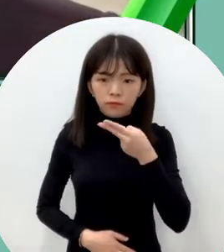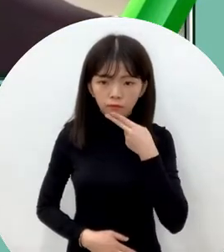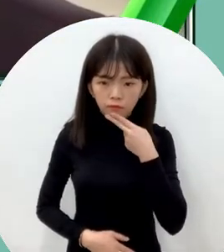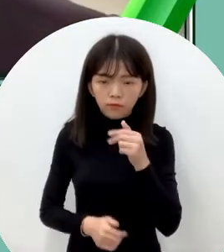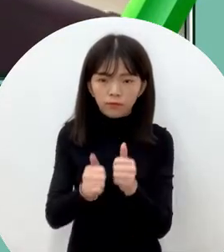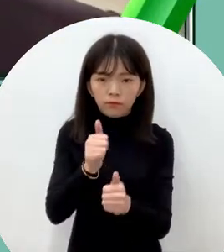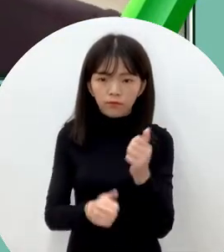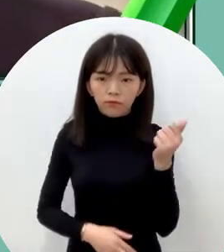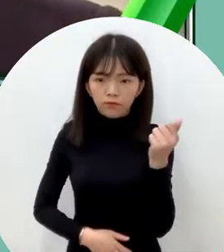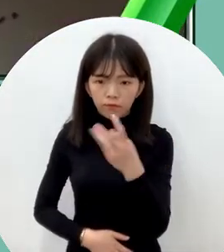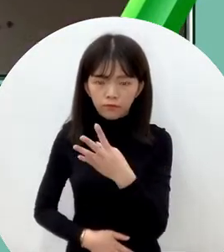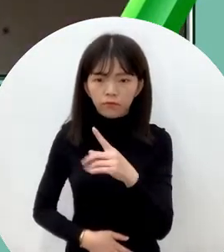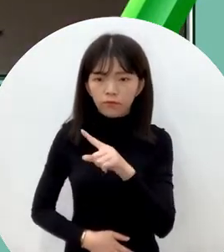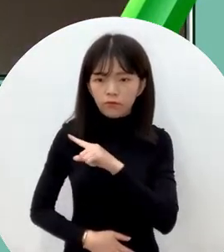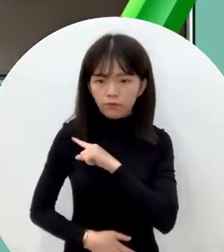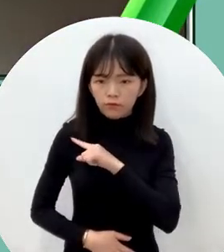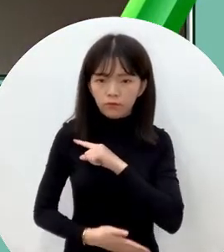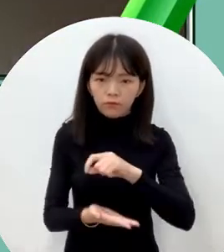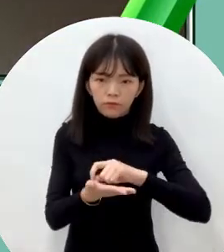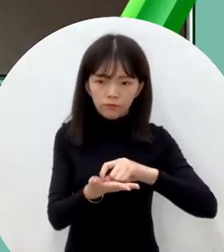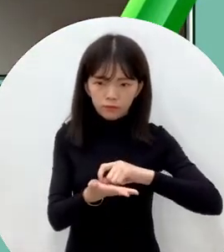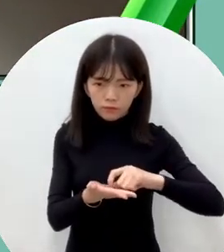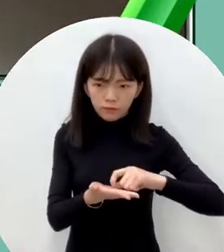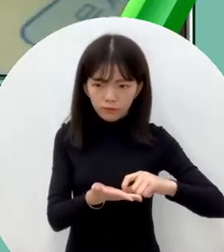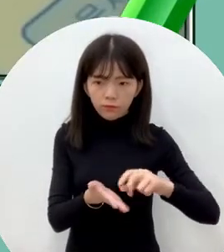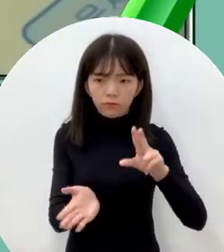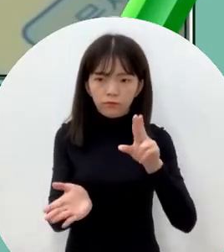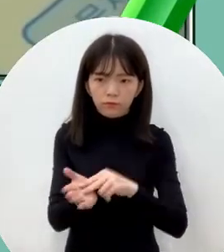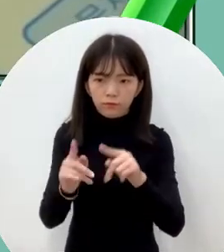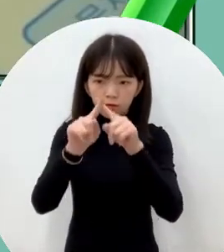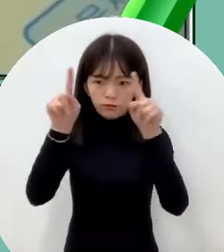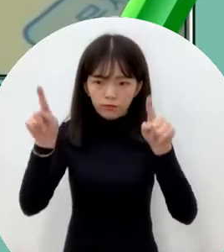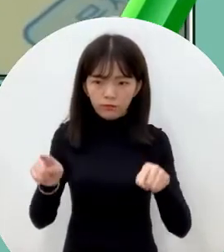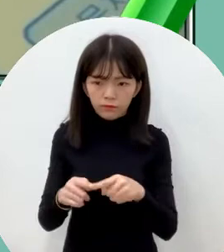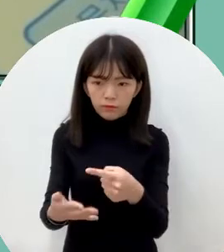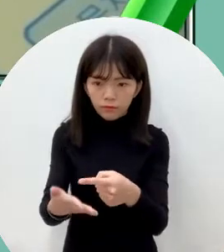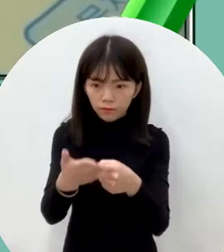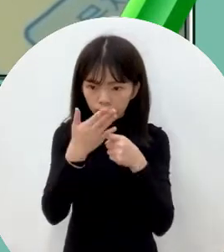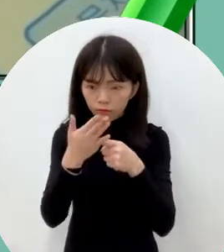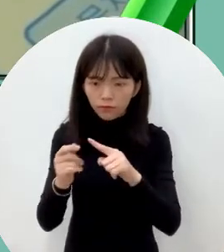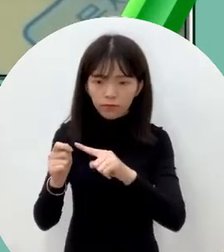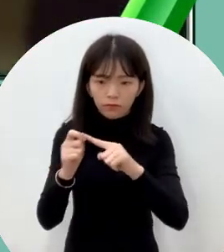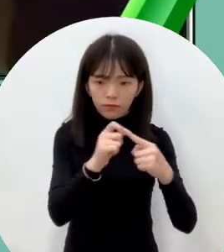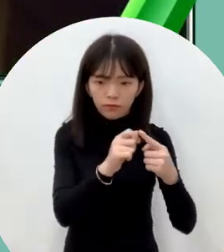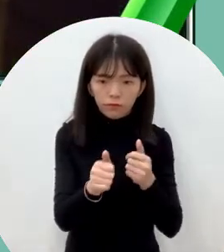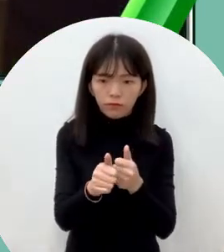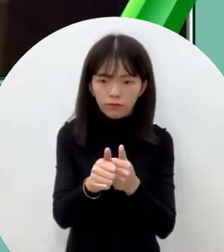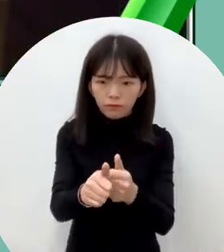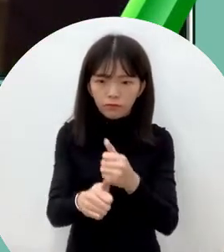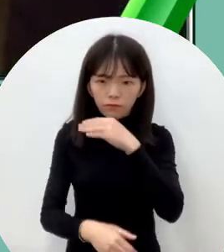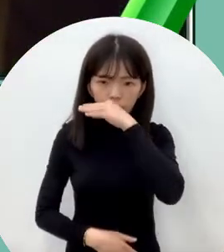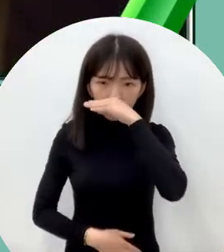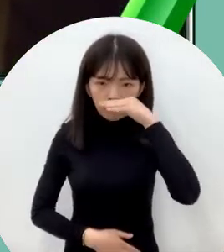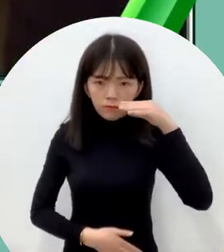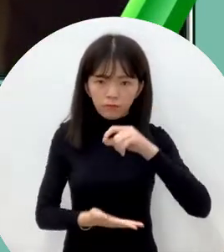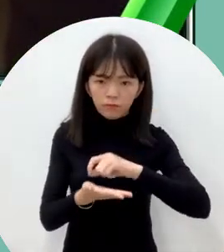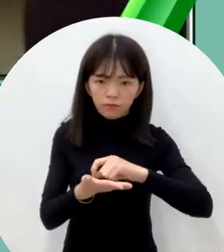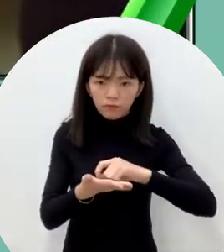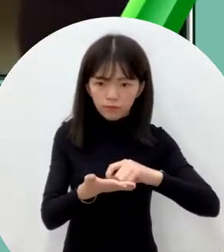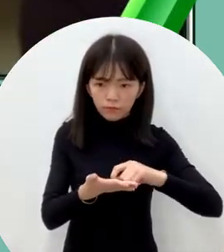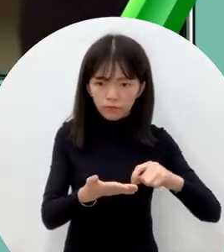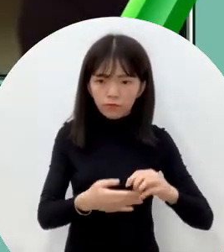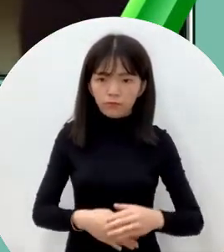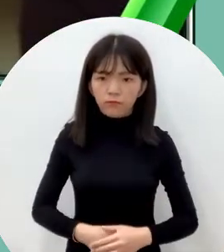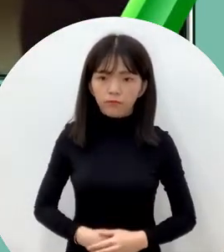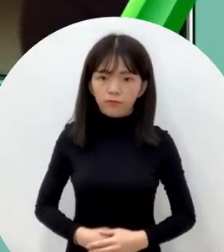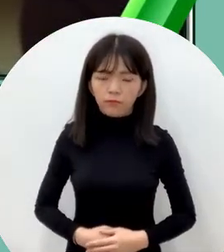문제지에 이상이 없으면 수험번호 및 성명을 기입하고 문제지 표지에 제시된 필적 확인 문구를 답안지의